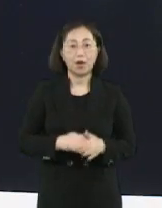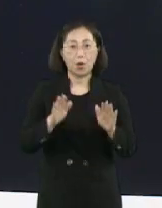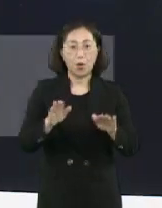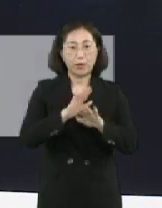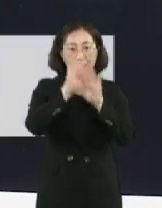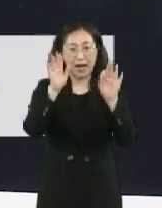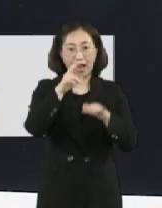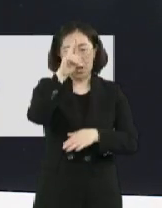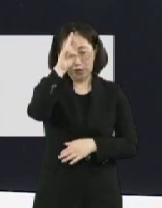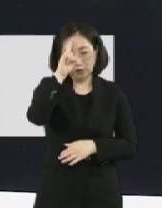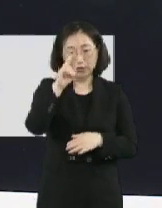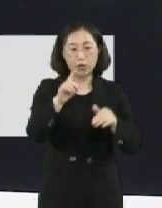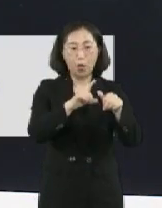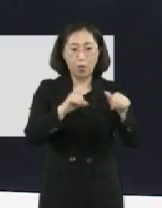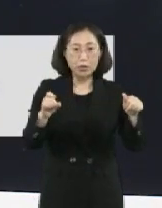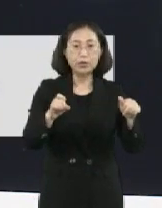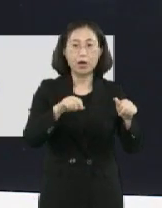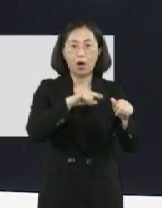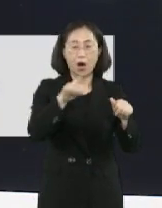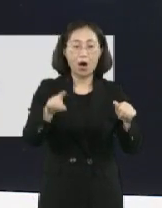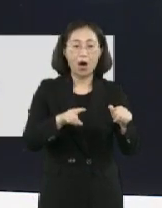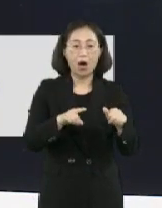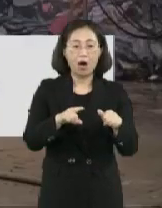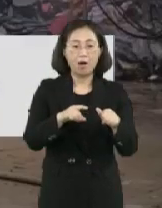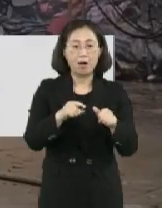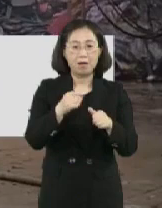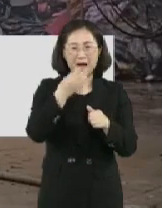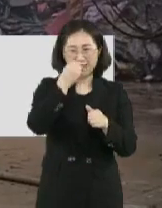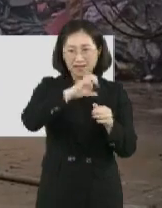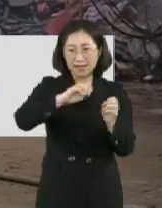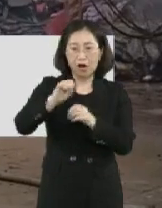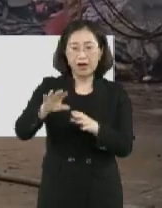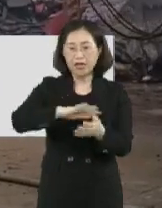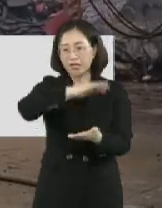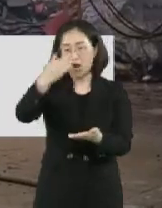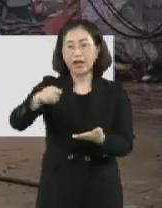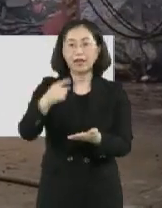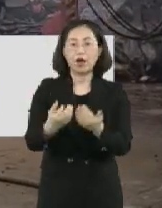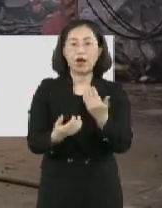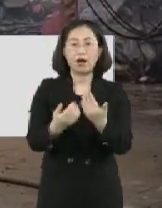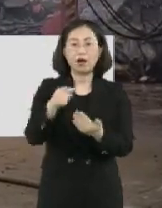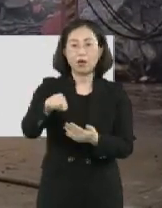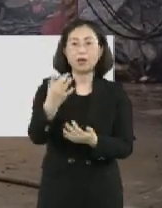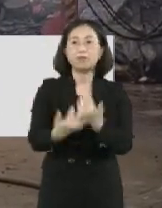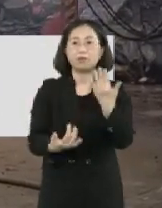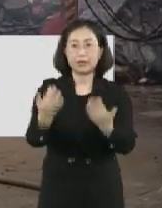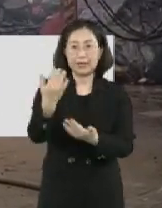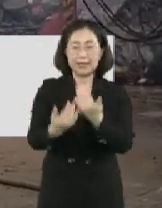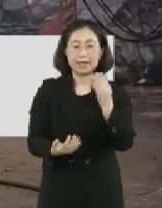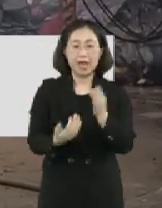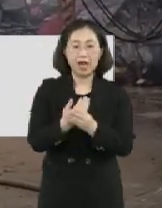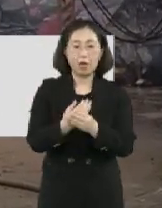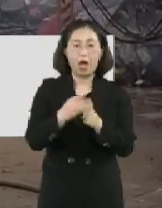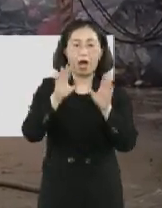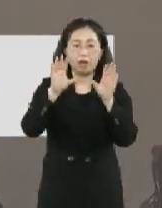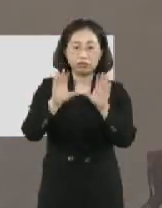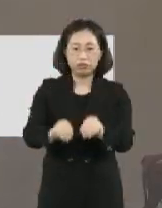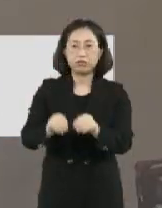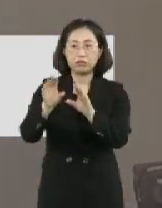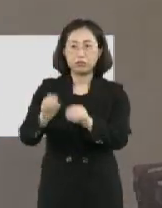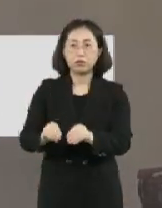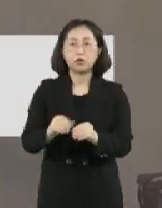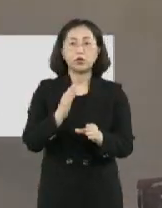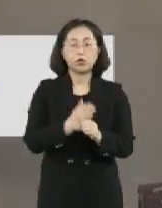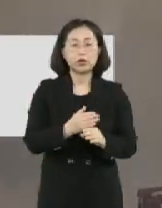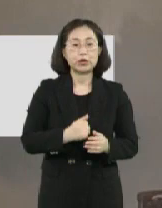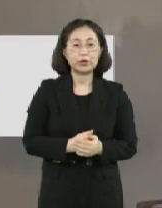오늘 낮 12시쯤 홍성군 홍부급 생활쓰레기 종합처리장에 쌓여있던 쓰레기 더미에서 불이 나 진화 작업이 계속되고